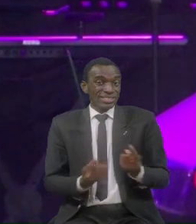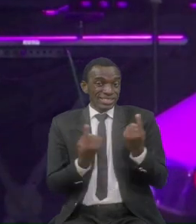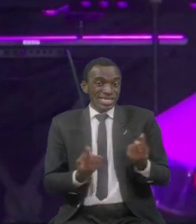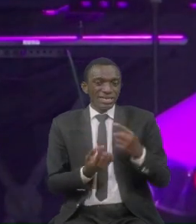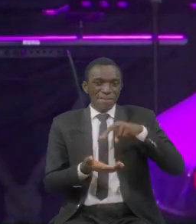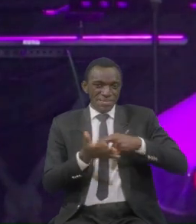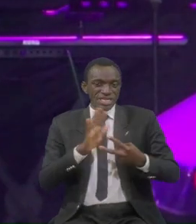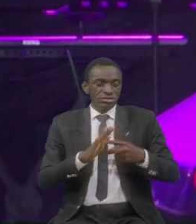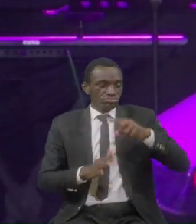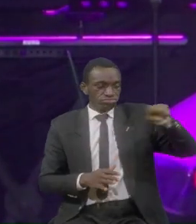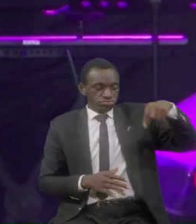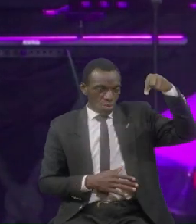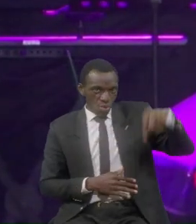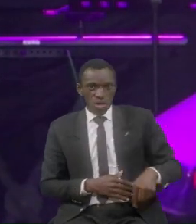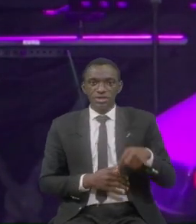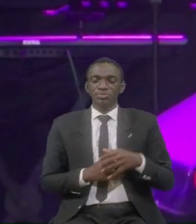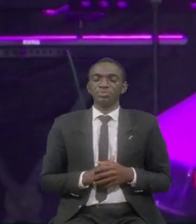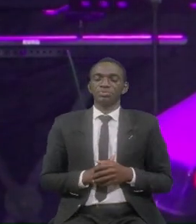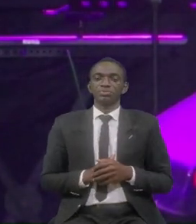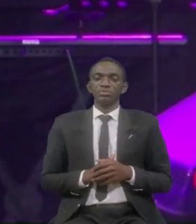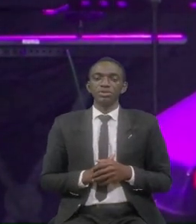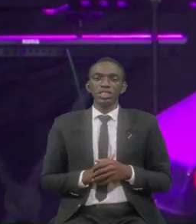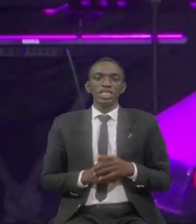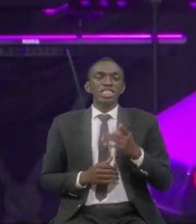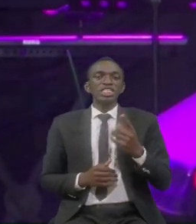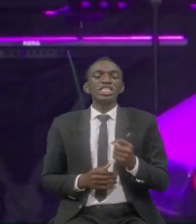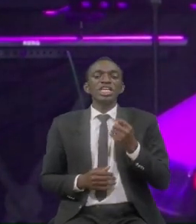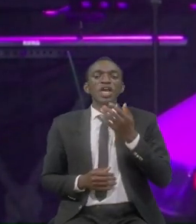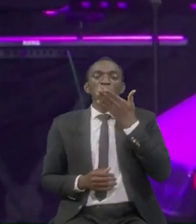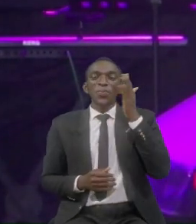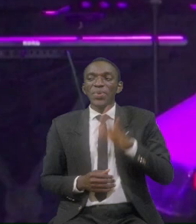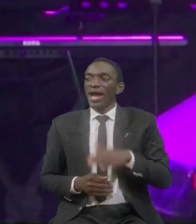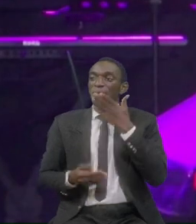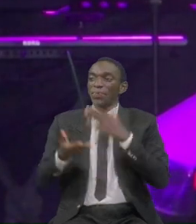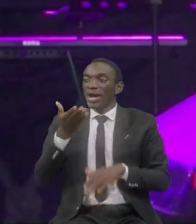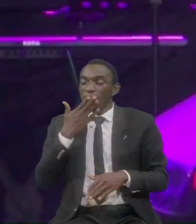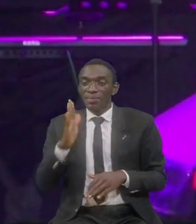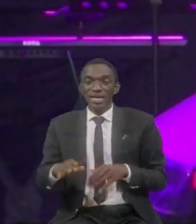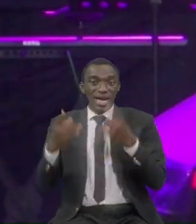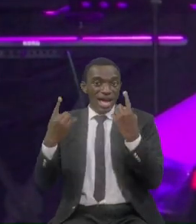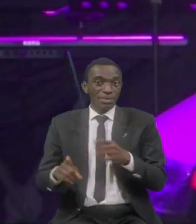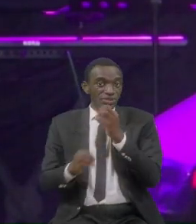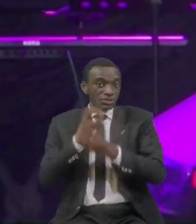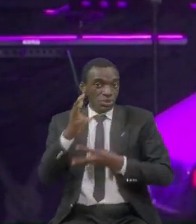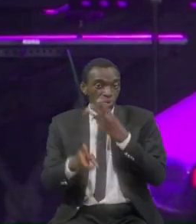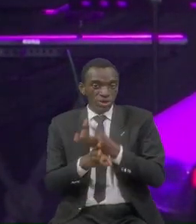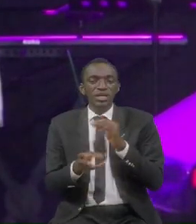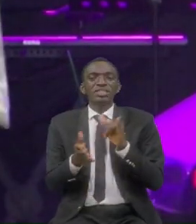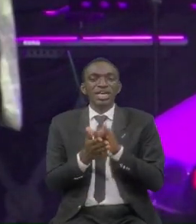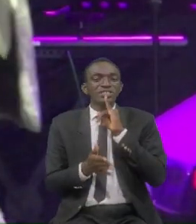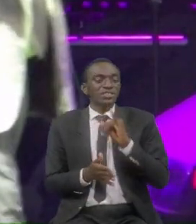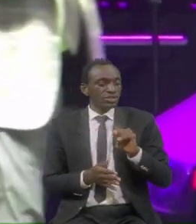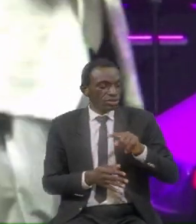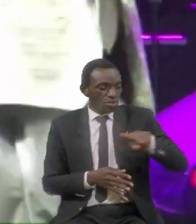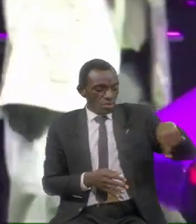atabay, mao ang sala sa kalibutan. Even in the world, that is the well. Dini sa kalibutan mao kana